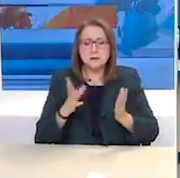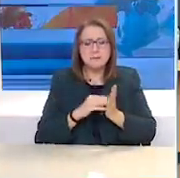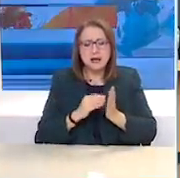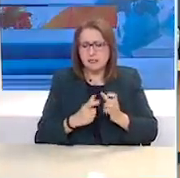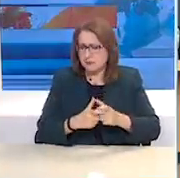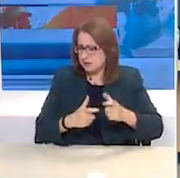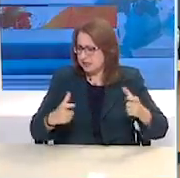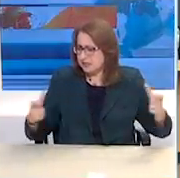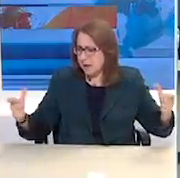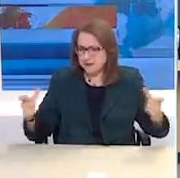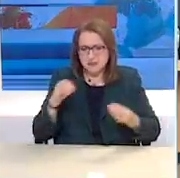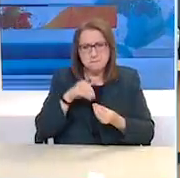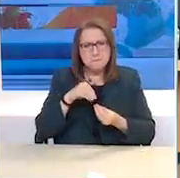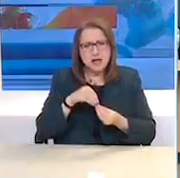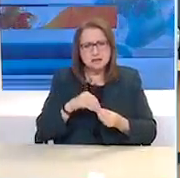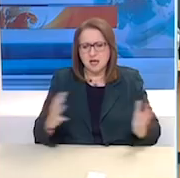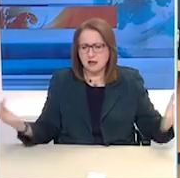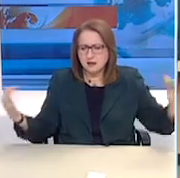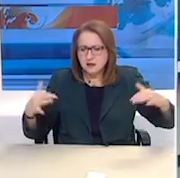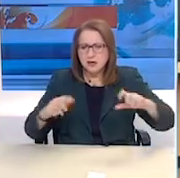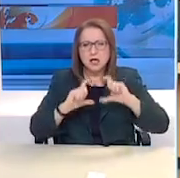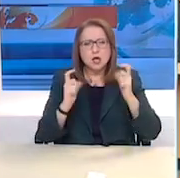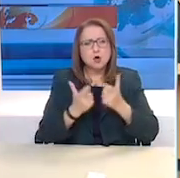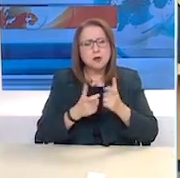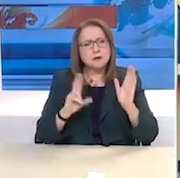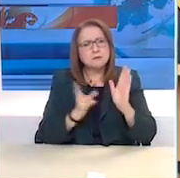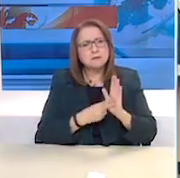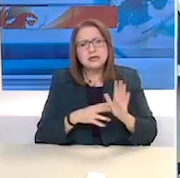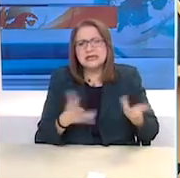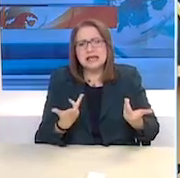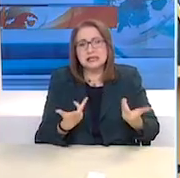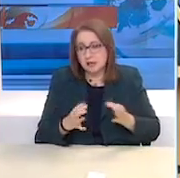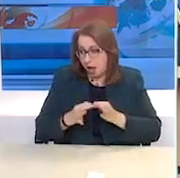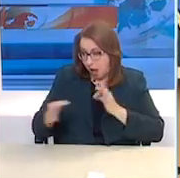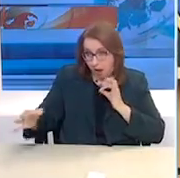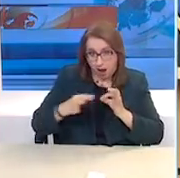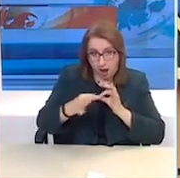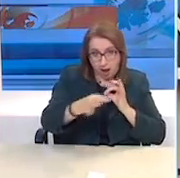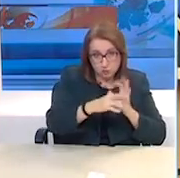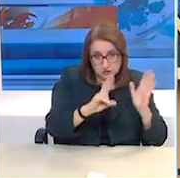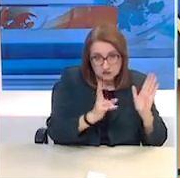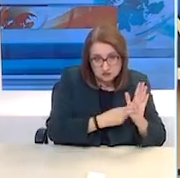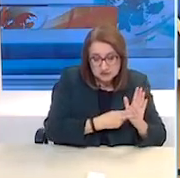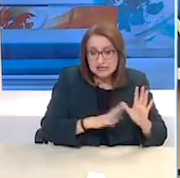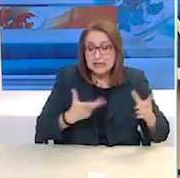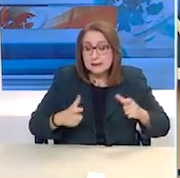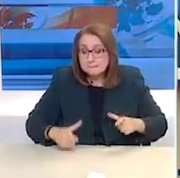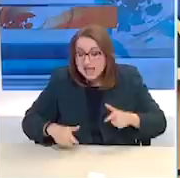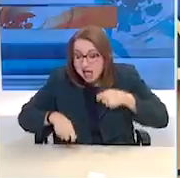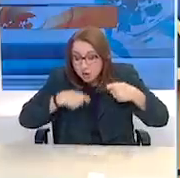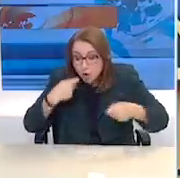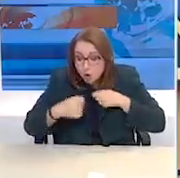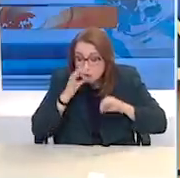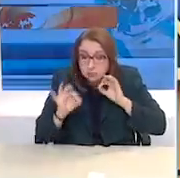πασχαλινό τραπέζι, έστω και αν δεν είναι πολλά άτομα? Είναι γιατί δεν θα τηρούνται οι αποστάσεις? Υπάρχει κίνδυνος από την κοινή χρήση πιάτων και